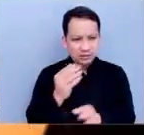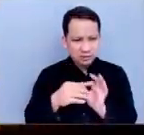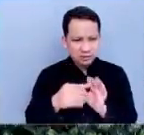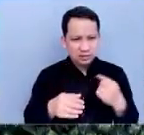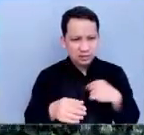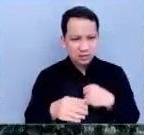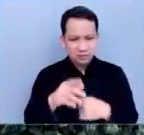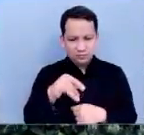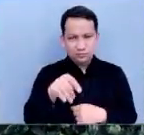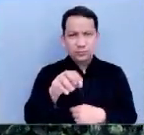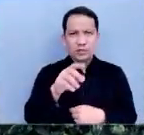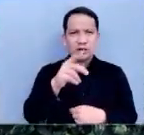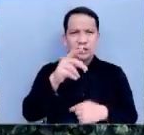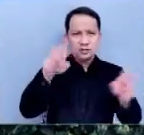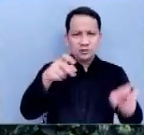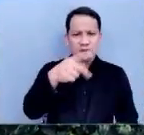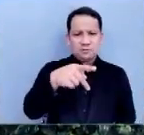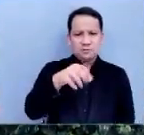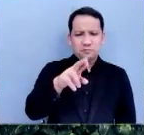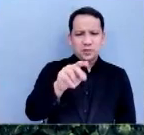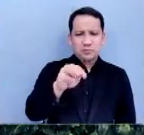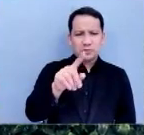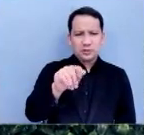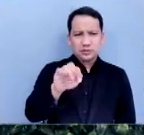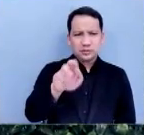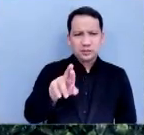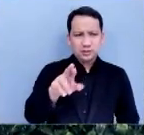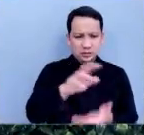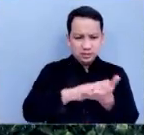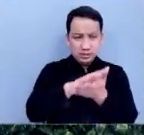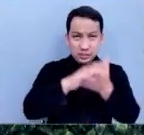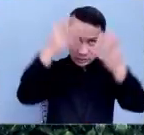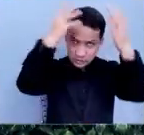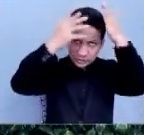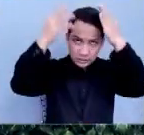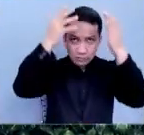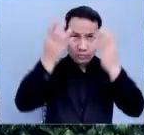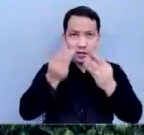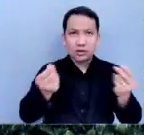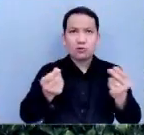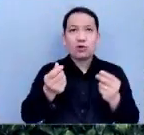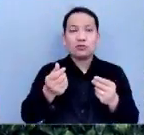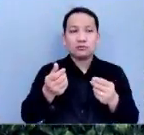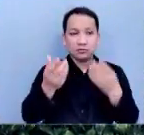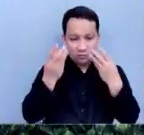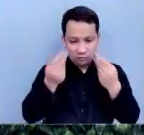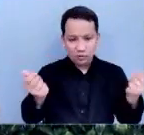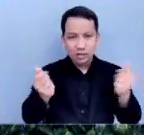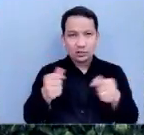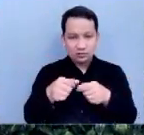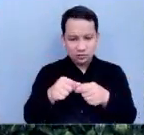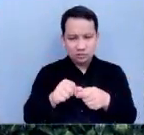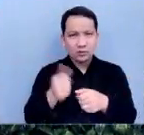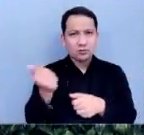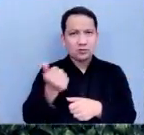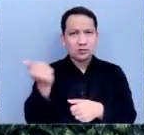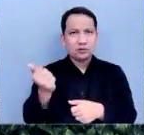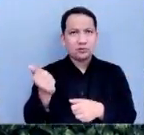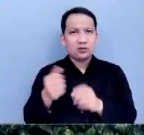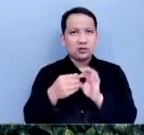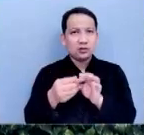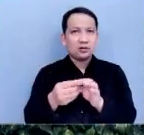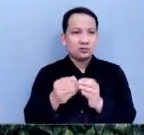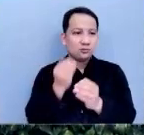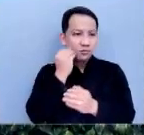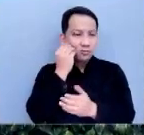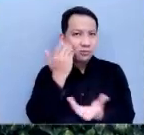permethrin. Permethrin. Yeah, okay. Ito, nakakatulong yan talaga para mawala yung kuto. No? And then, mayroon pang ibang mga home remedies din na ginagamit